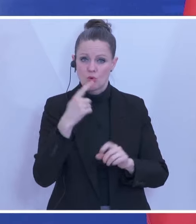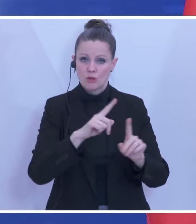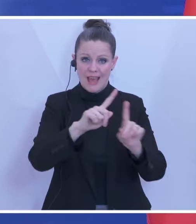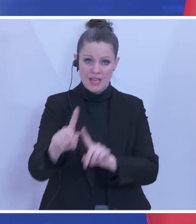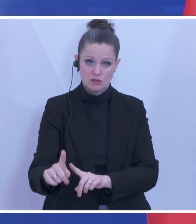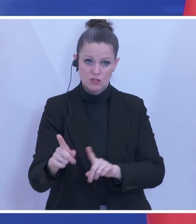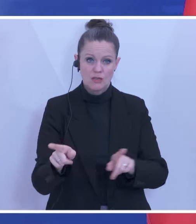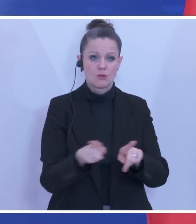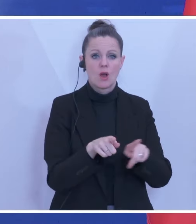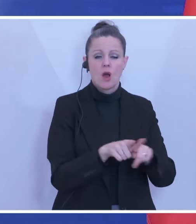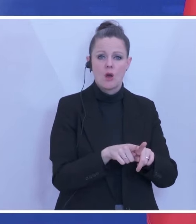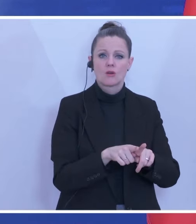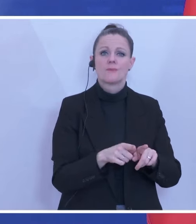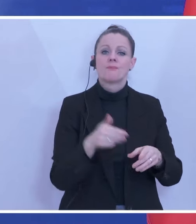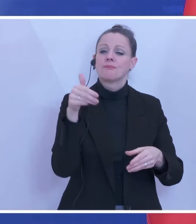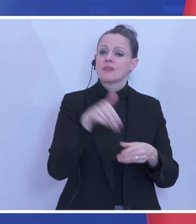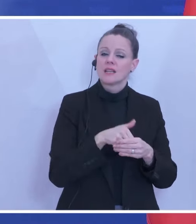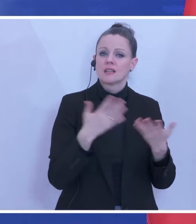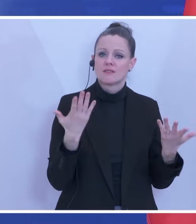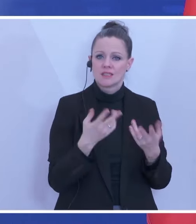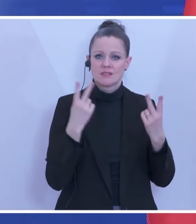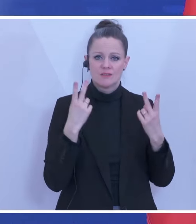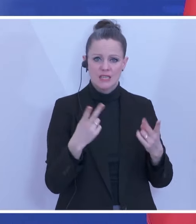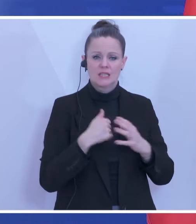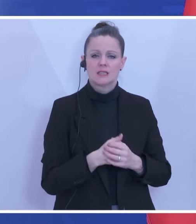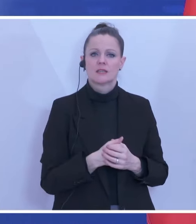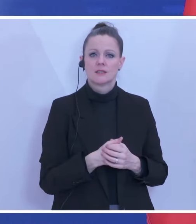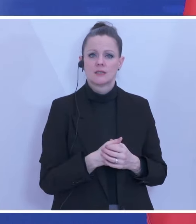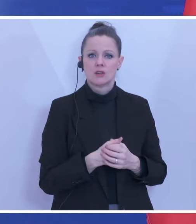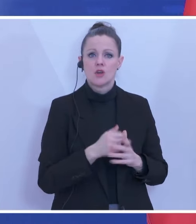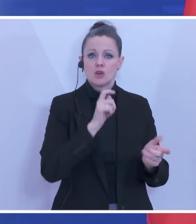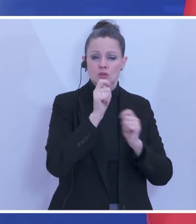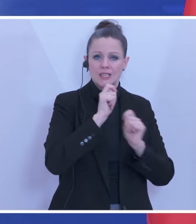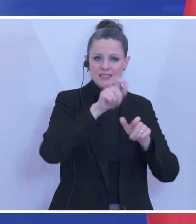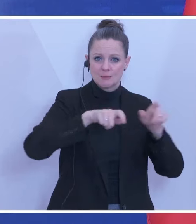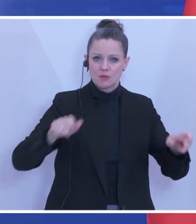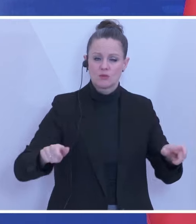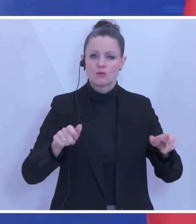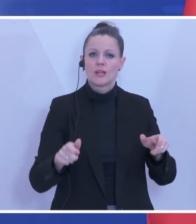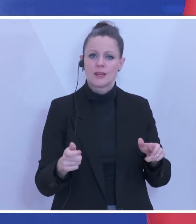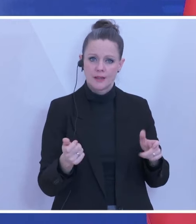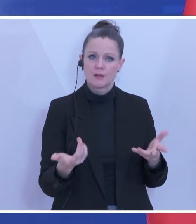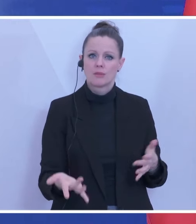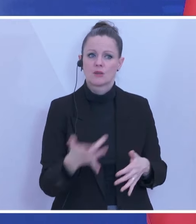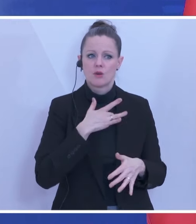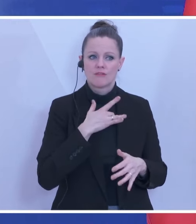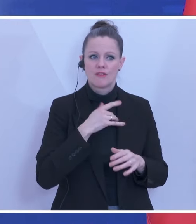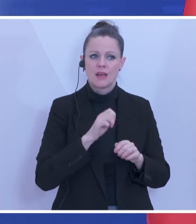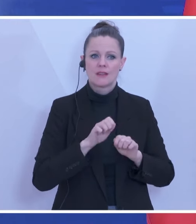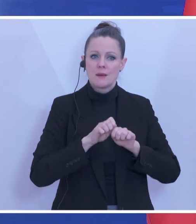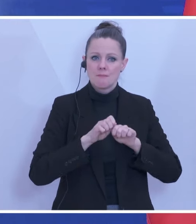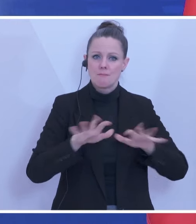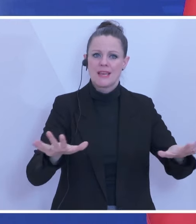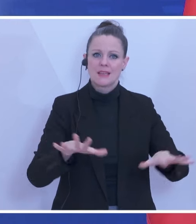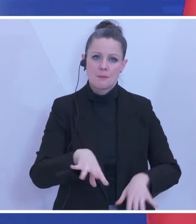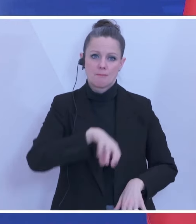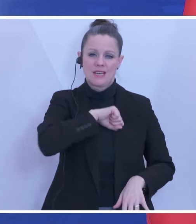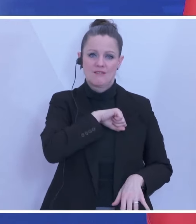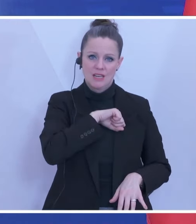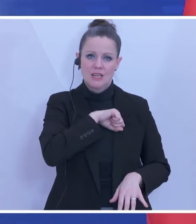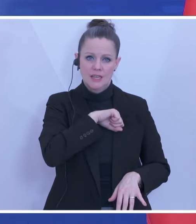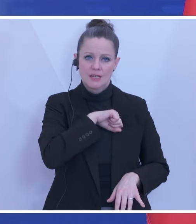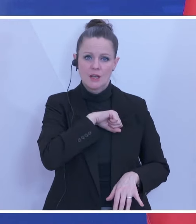weiter darum, dass – und das betrifft natürlich Journalistinnen und Journalisten – das Medienprivileg mit 1.6. dieses Jahres außer